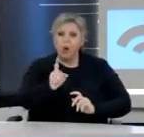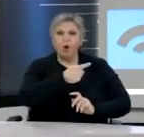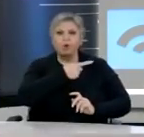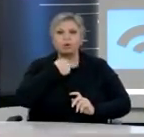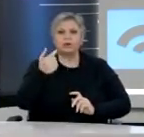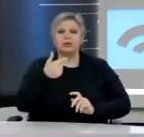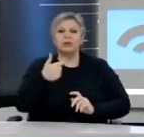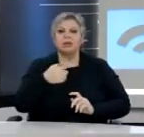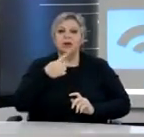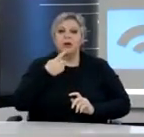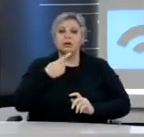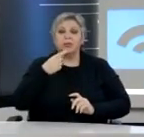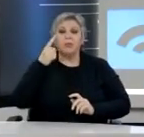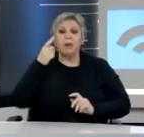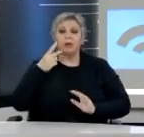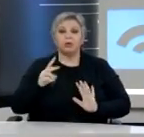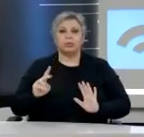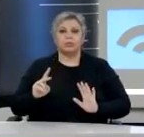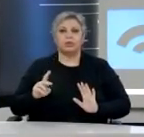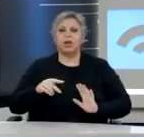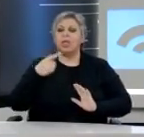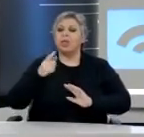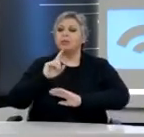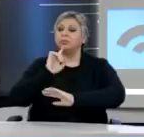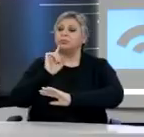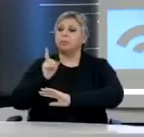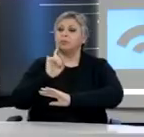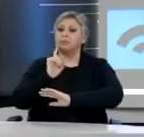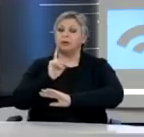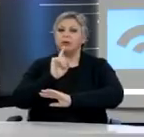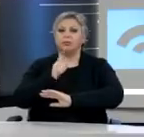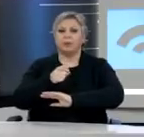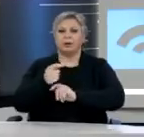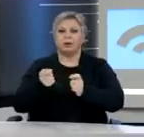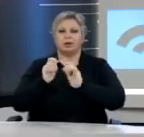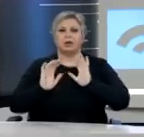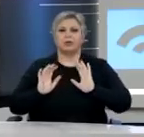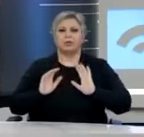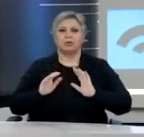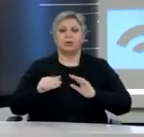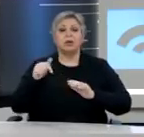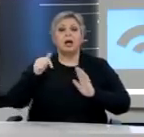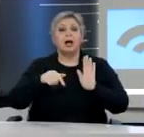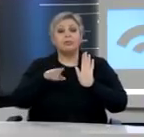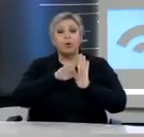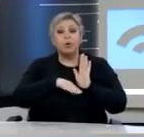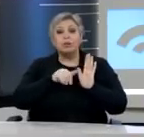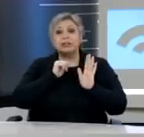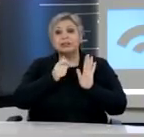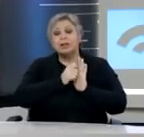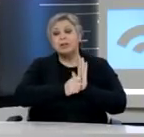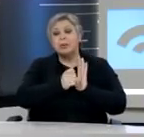στατιωτάκια. Λειτουργούν με βάση τη συνείδησή τους στις κρίσιμες ώρες και στα κρίσιμα θέματα. Αυτό λέει το Σύνταγμα, κύριε